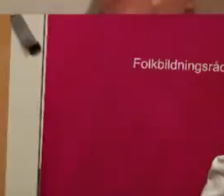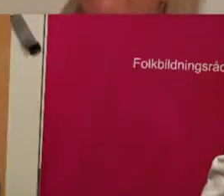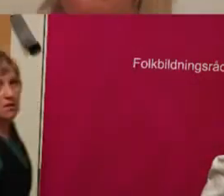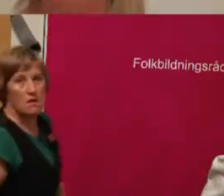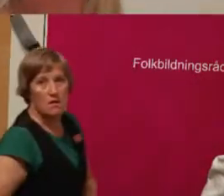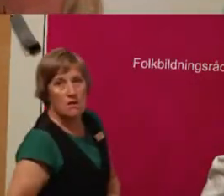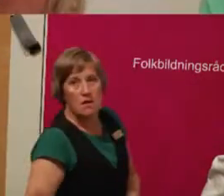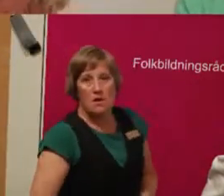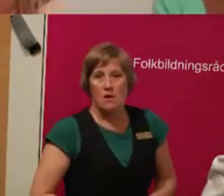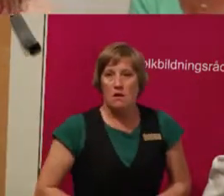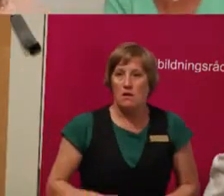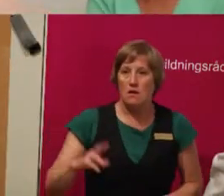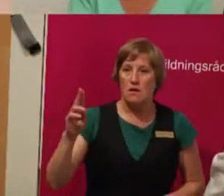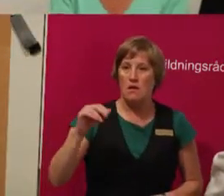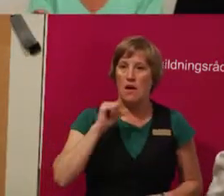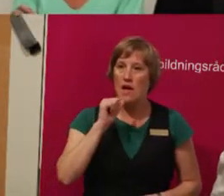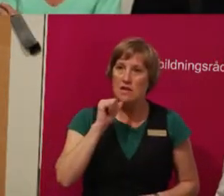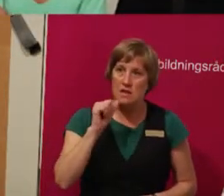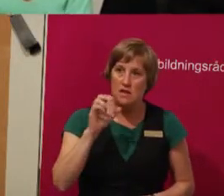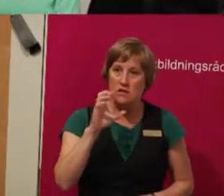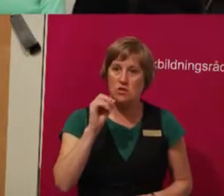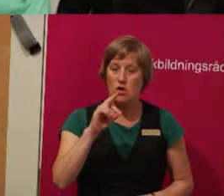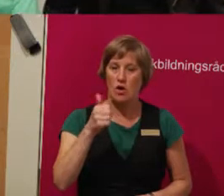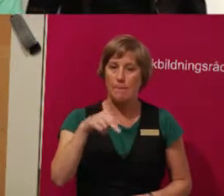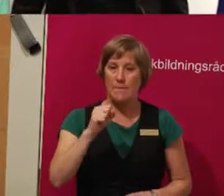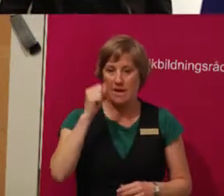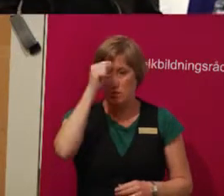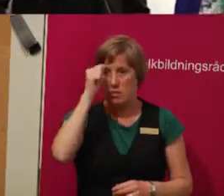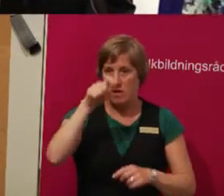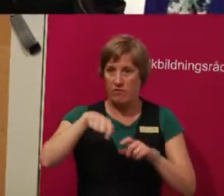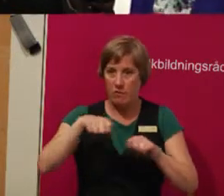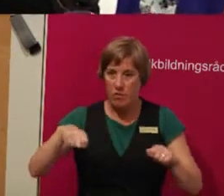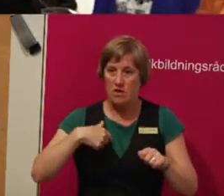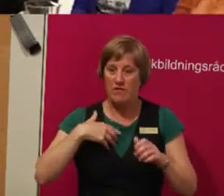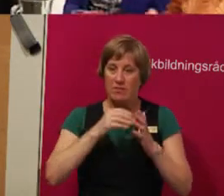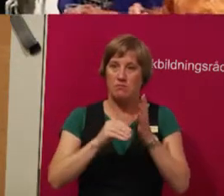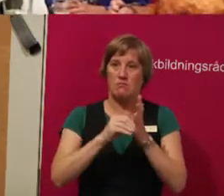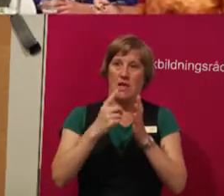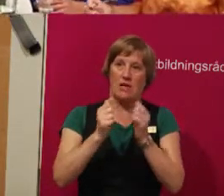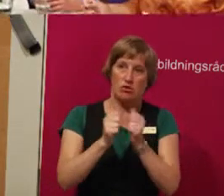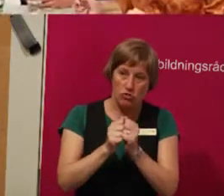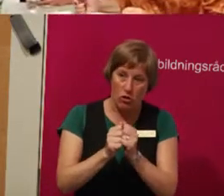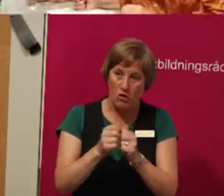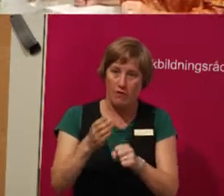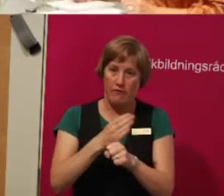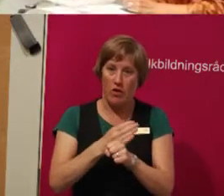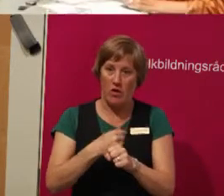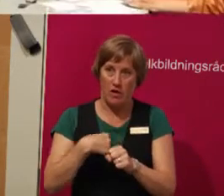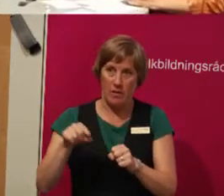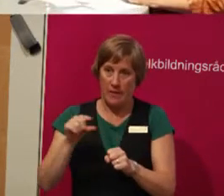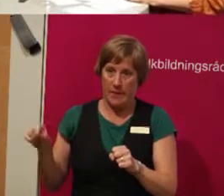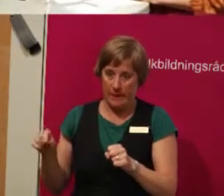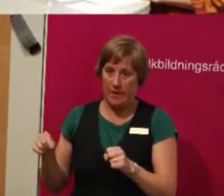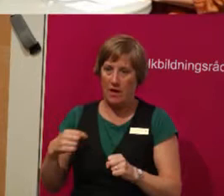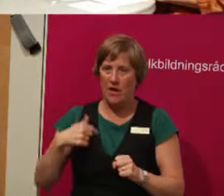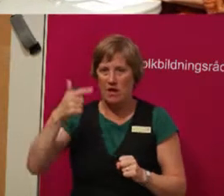Ja. Anders Sjöberg, Studieförbundet för vuxenskolan. Jag ska bara vilja lägga till en sak innan jag springer iväg. Jag tror att det är väldigt farligt om man har en utgångspunkt i